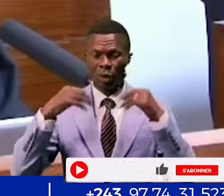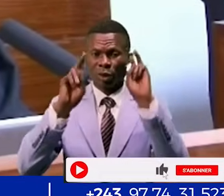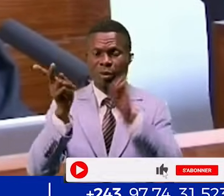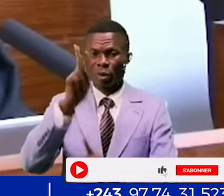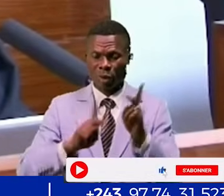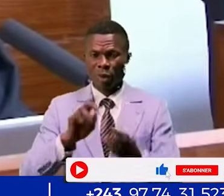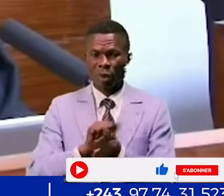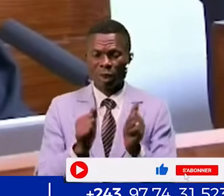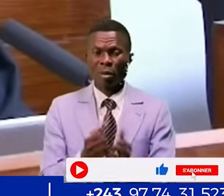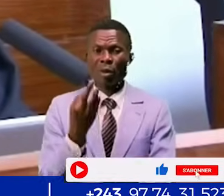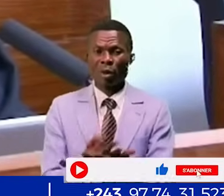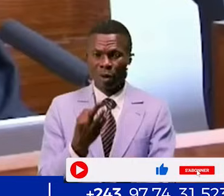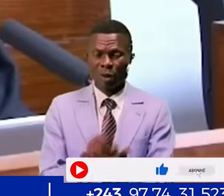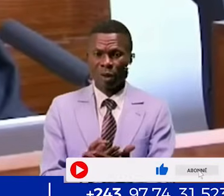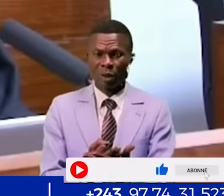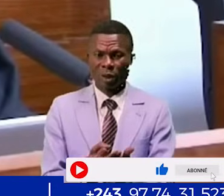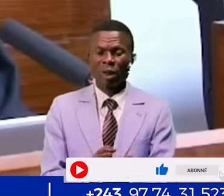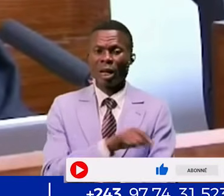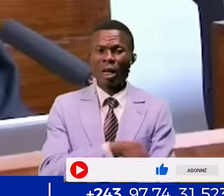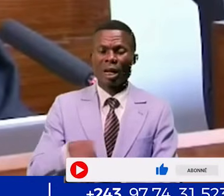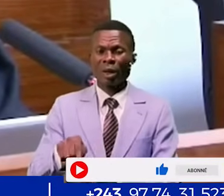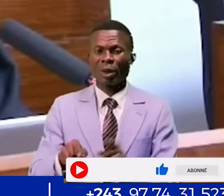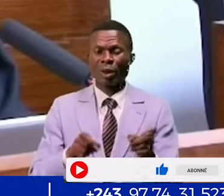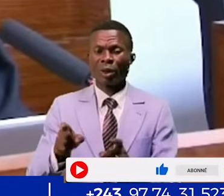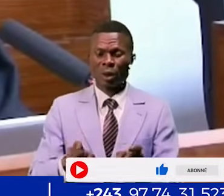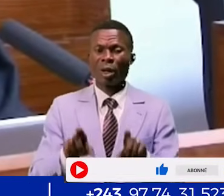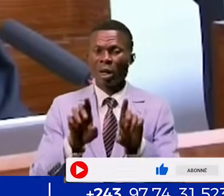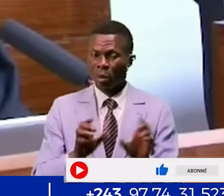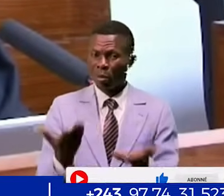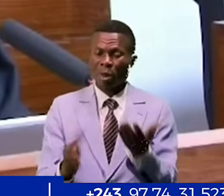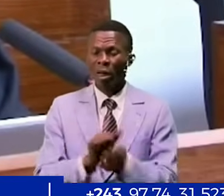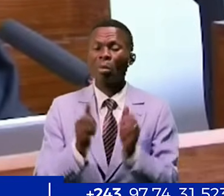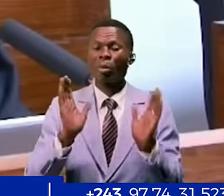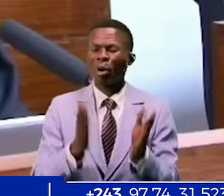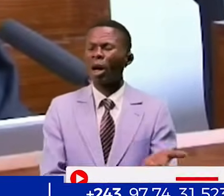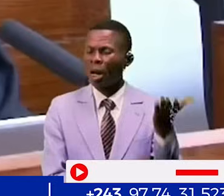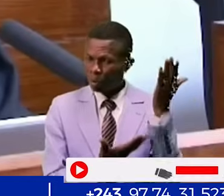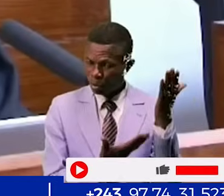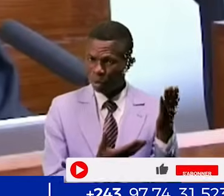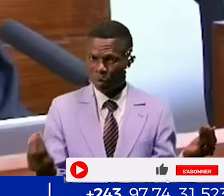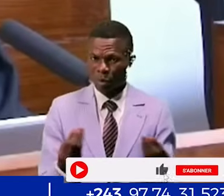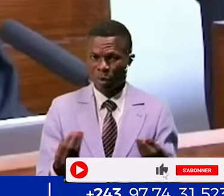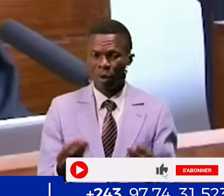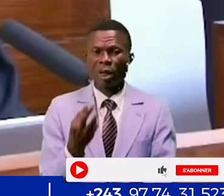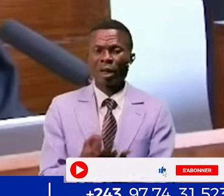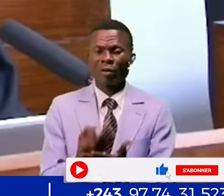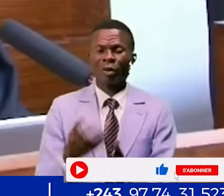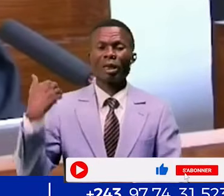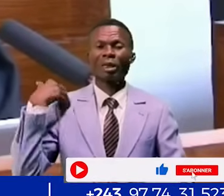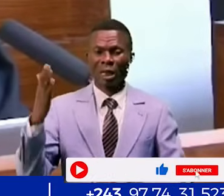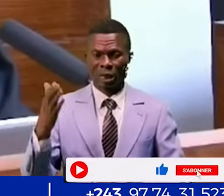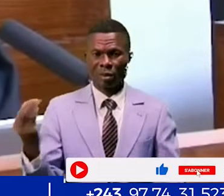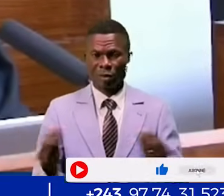entraînant des conséquences financières pour l'administration et pouvant avoir des conséquences importantes sur les finances publiques.